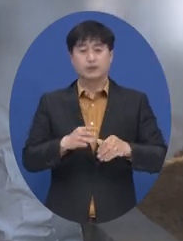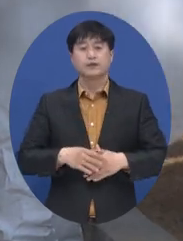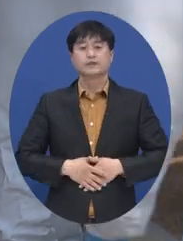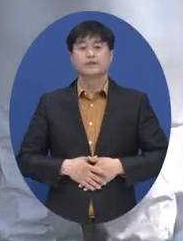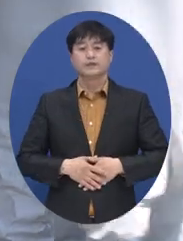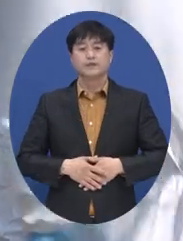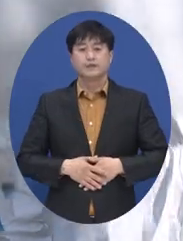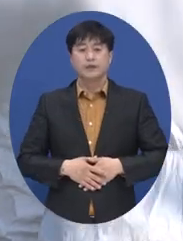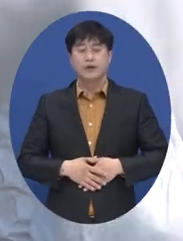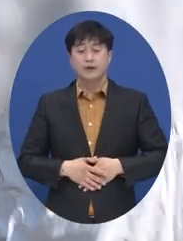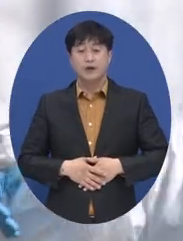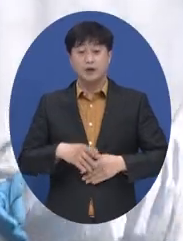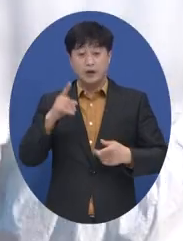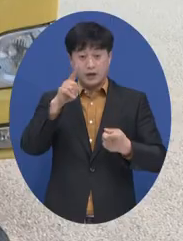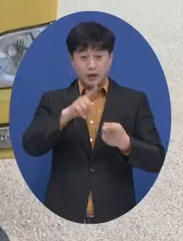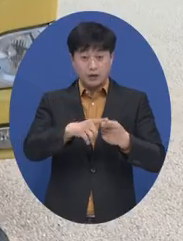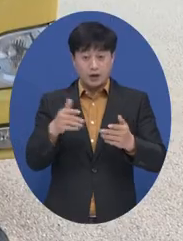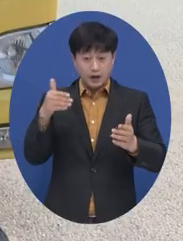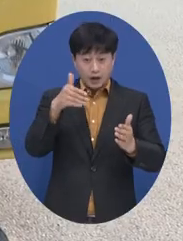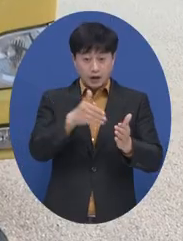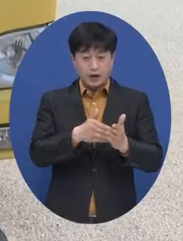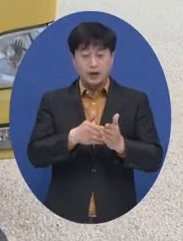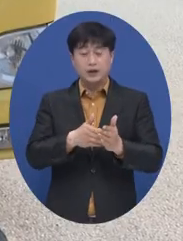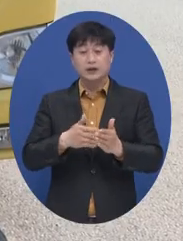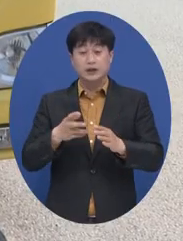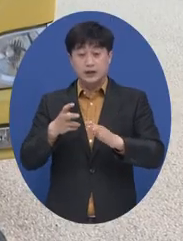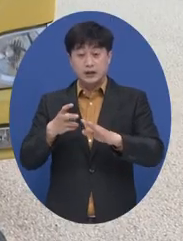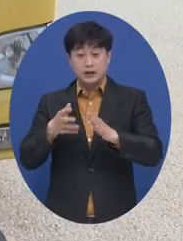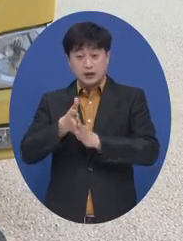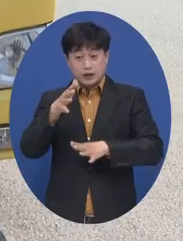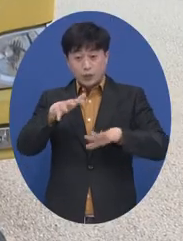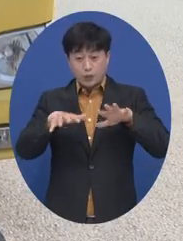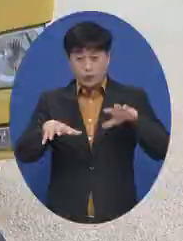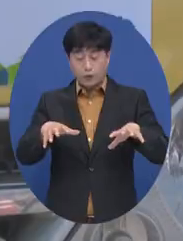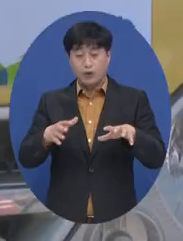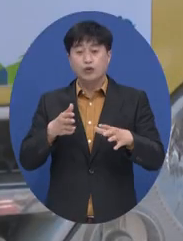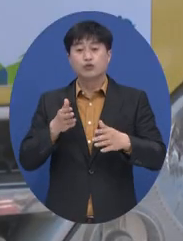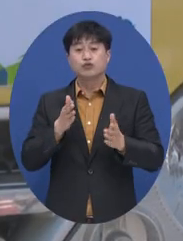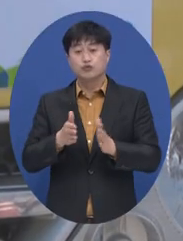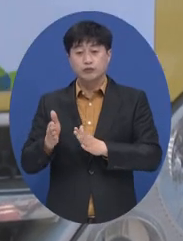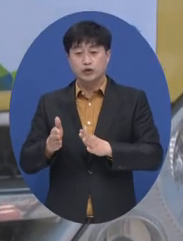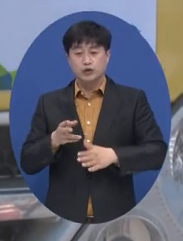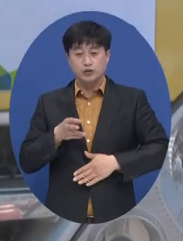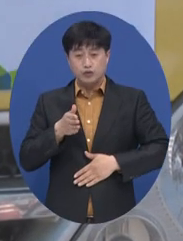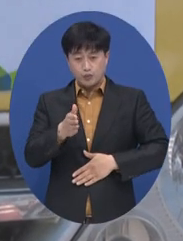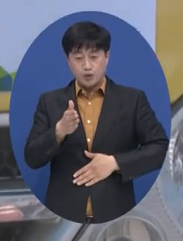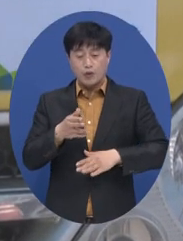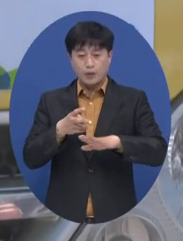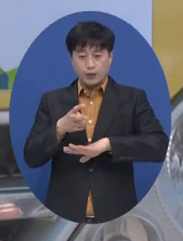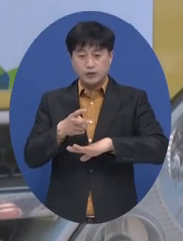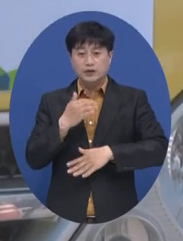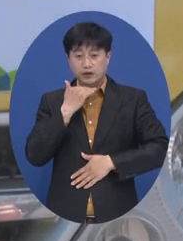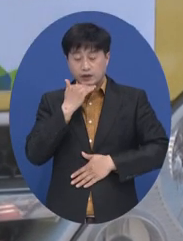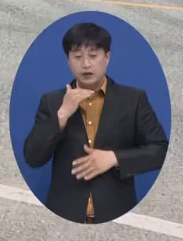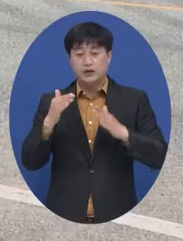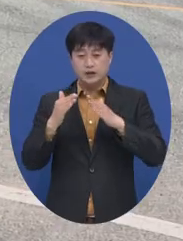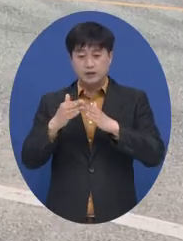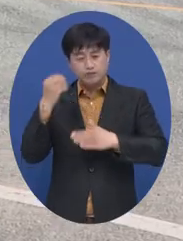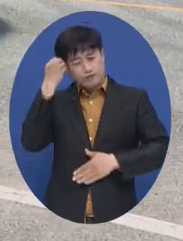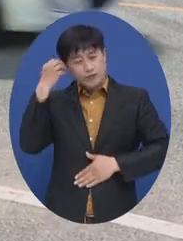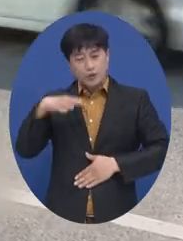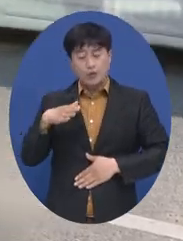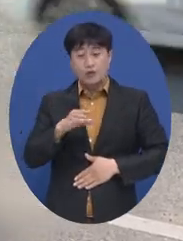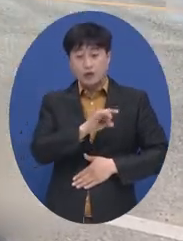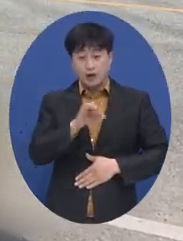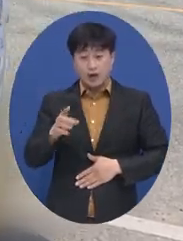않습니다. 해당 정류소까지 가면 그 다음엔 시군에서 준비한 관용차 등이 대기를 하고 있다가 자택이나 숙소